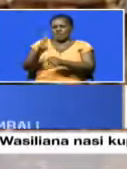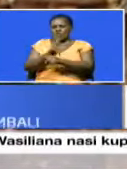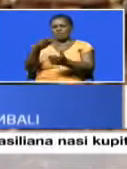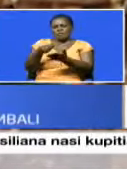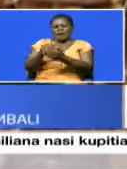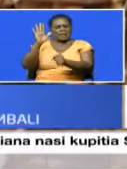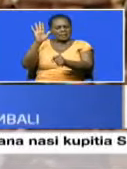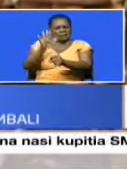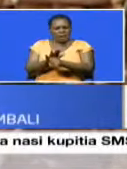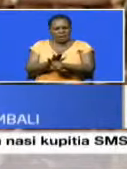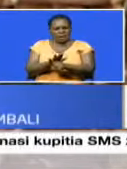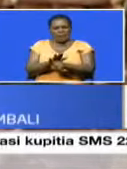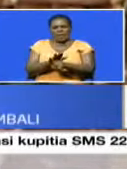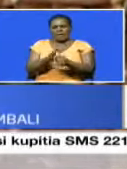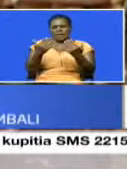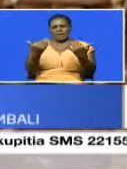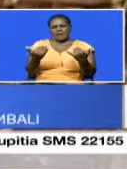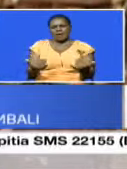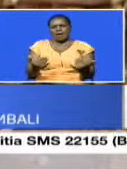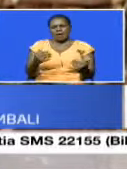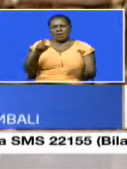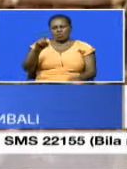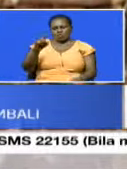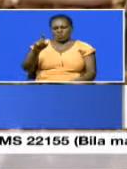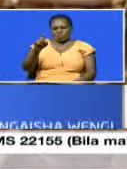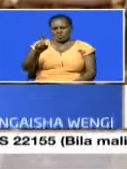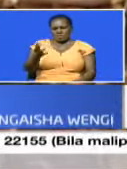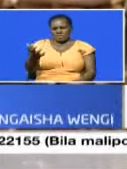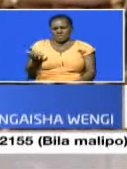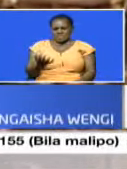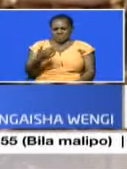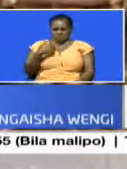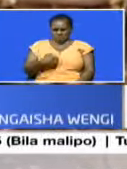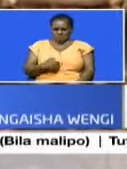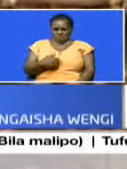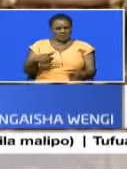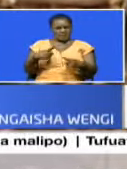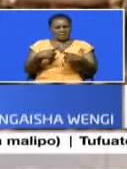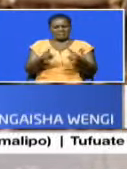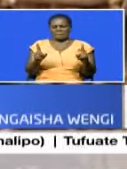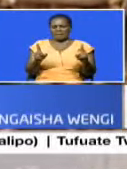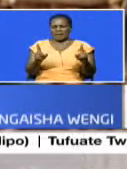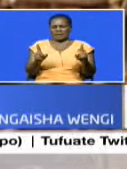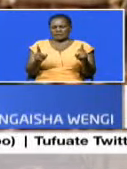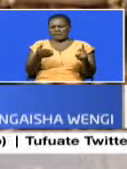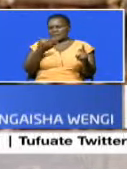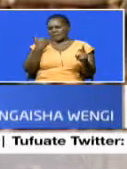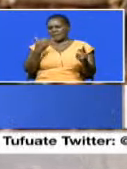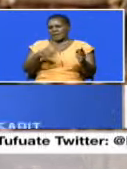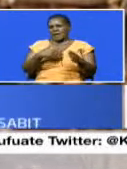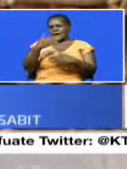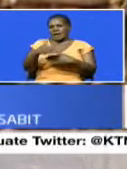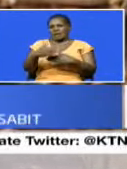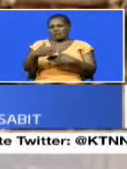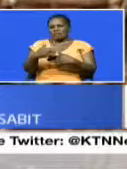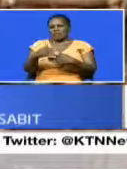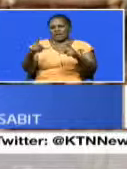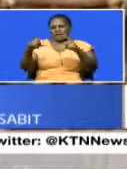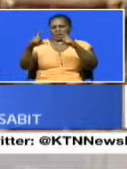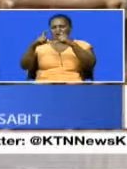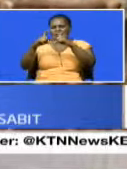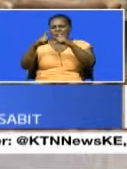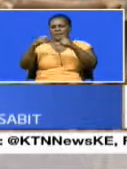ya pesa. Kwa sasa nahitaji kufanyiwa upasuaji, ila hali ni afadhali baada ya kulipiwa kadi